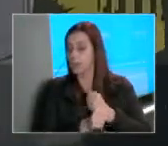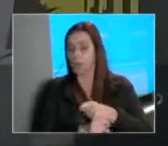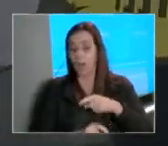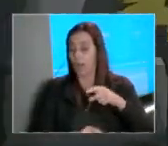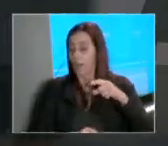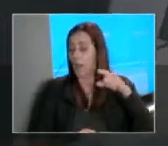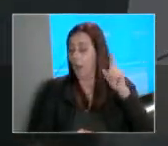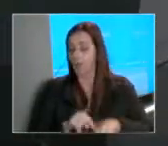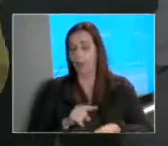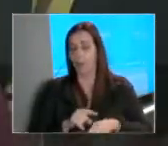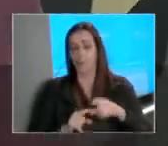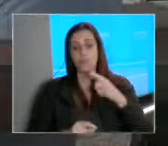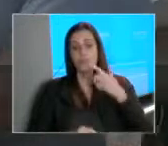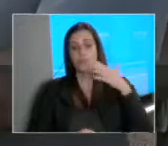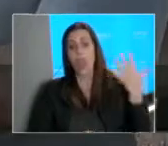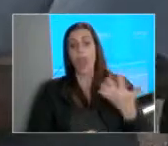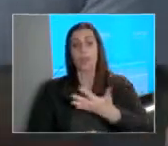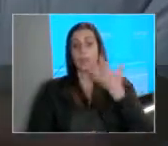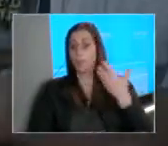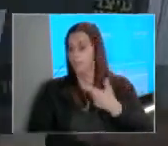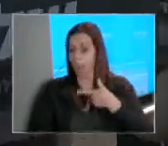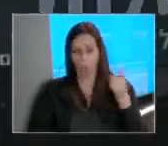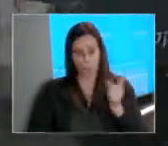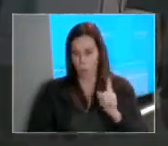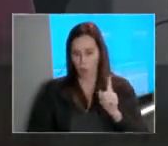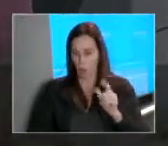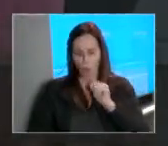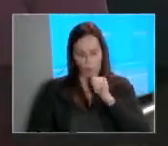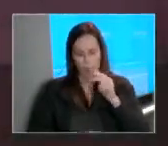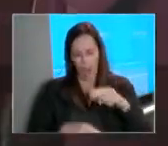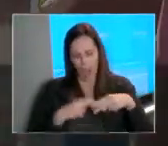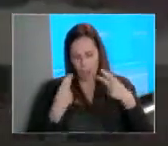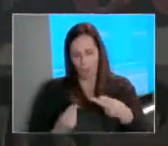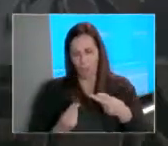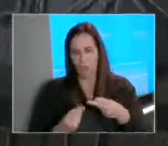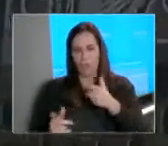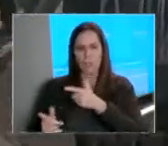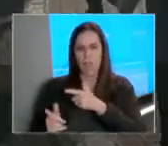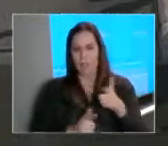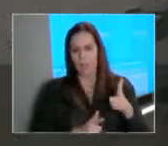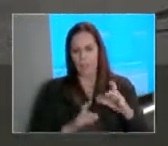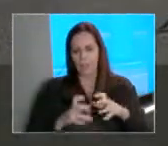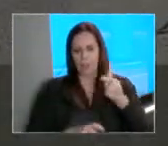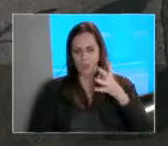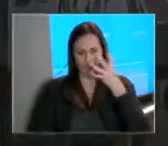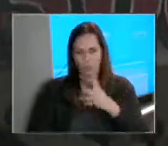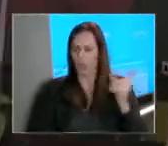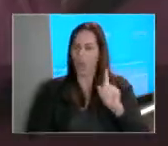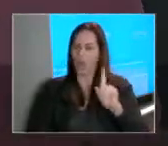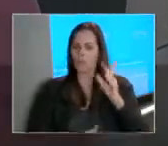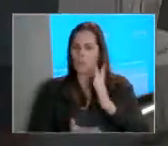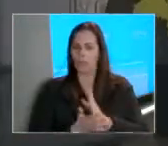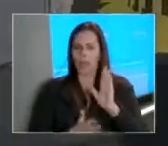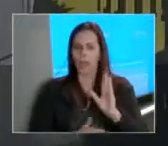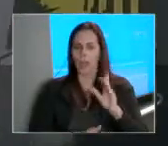עוול במשך שנים, ואני לא חוזר לנושא של טבח כפר קסם הכואב. עזוב, על זה כבר